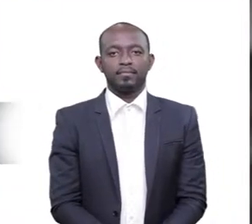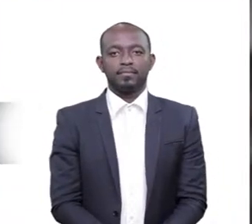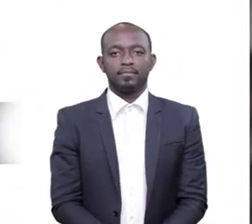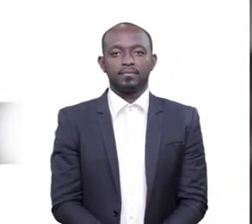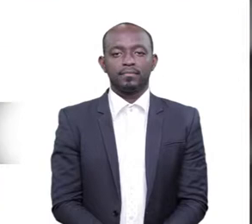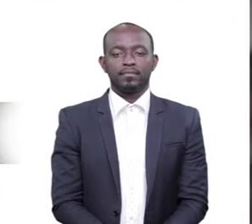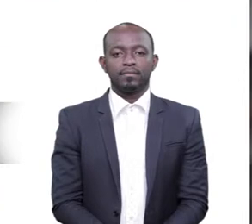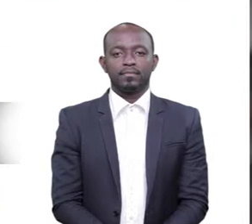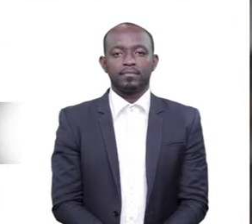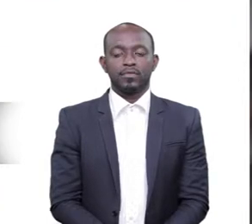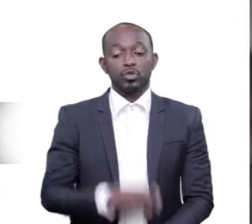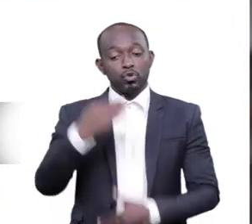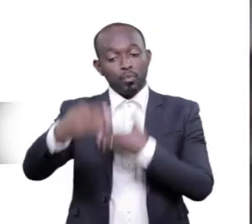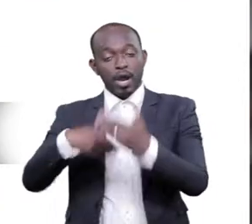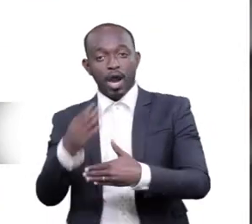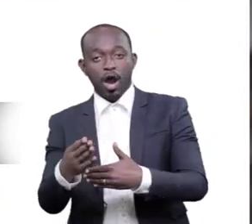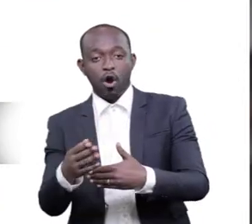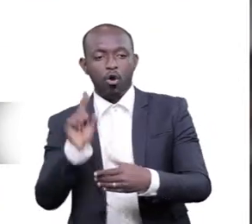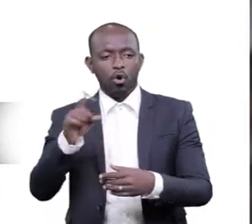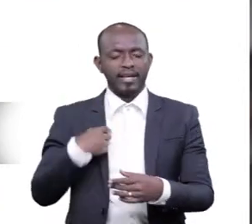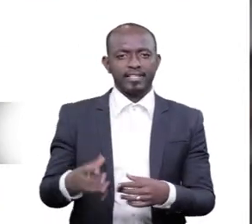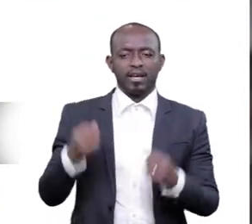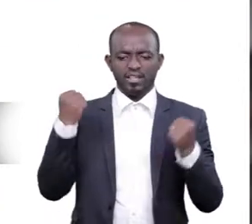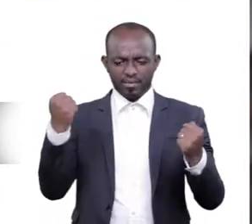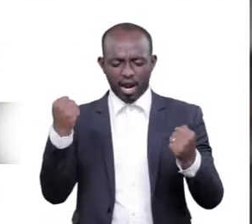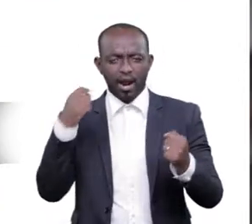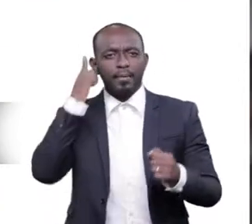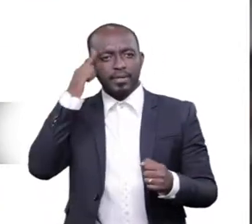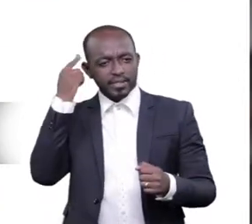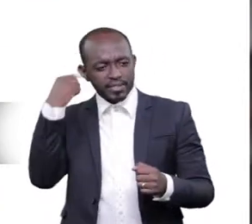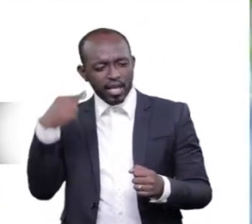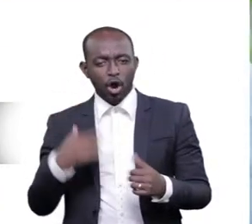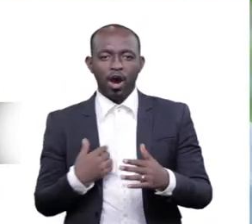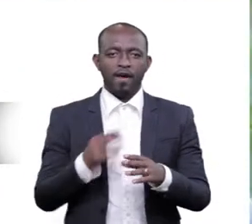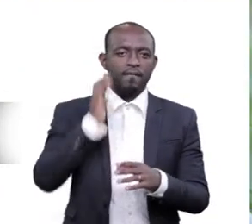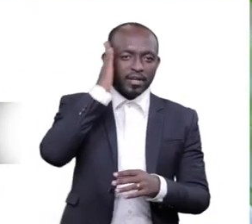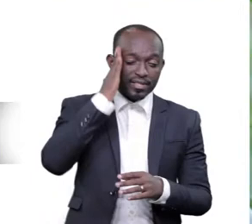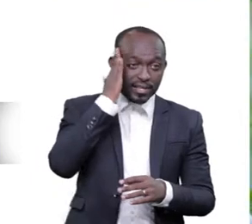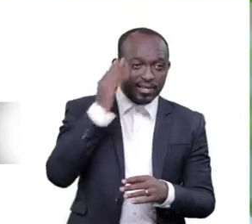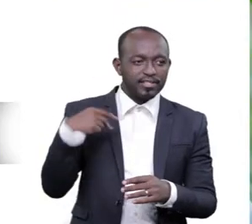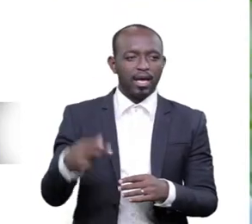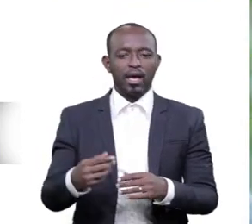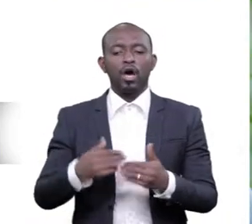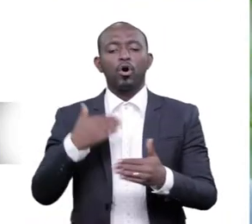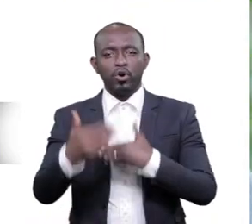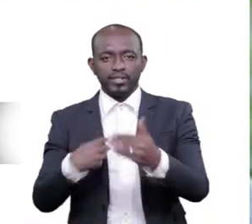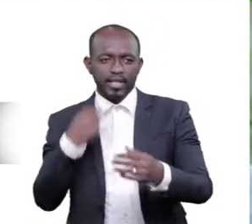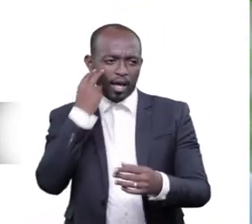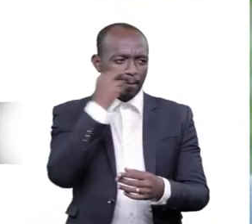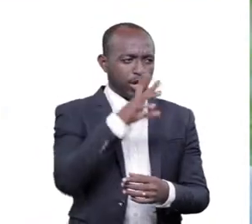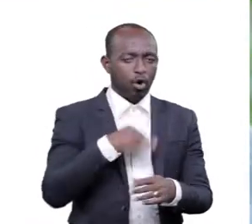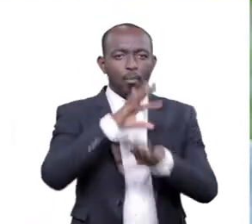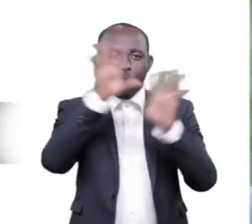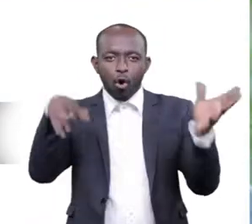nyuma yaho rero nibwo uko nagendaga ngira imbaraga hashira iminsi nibwo nagendaga mbona ko byose